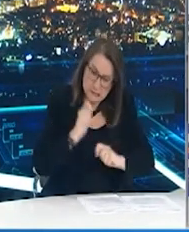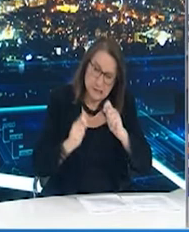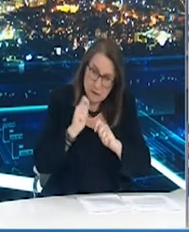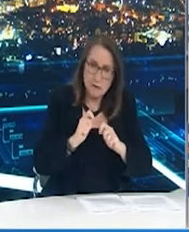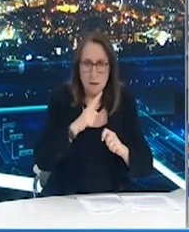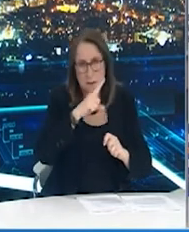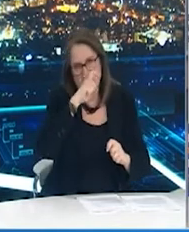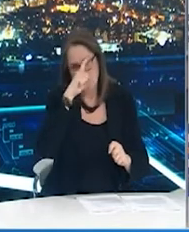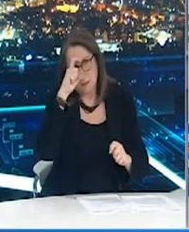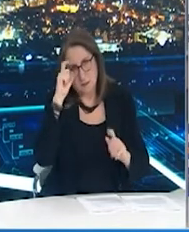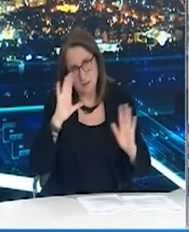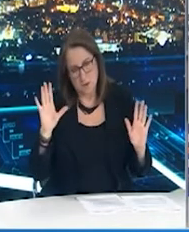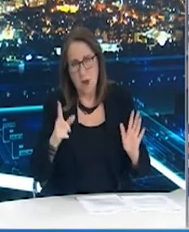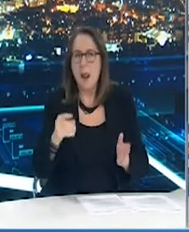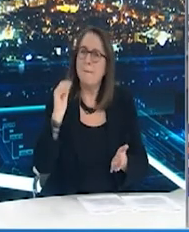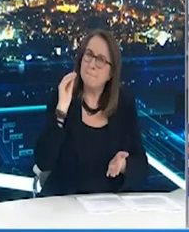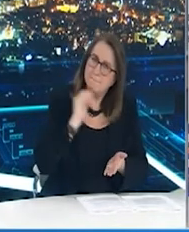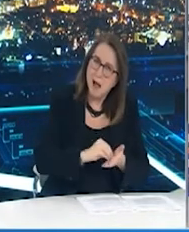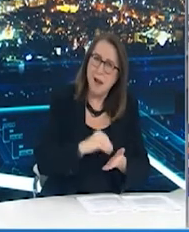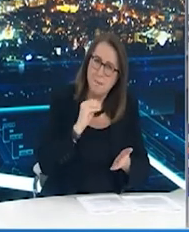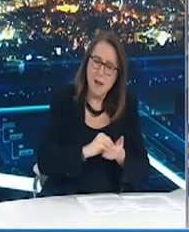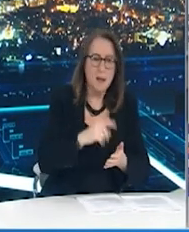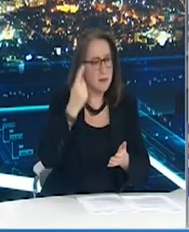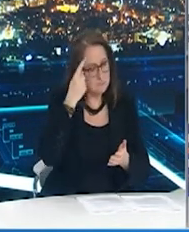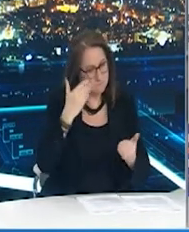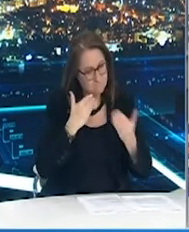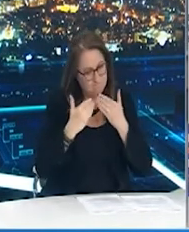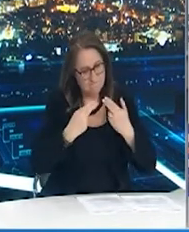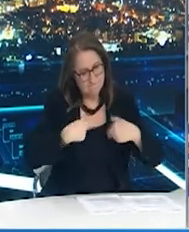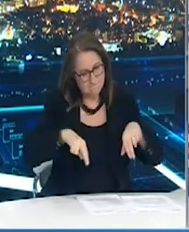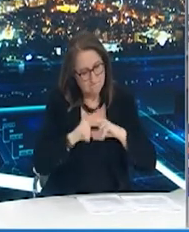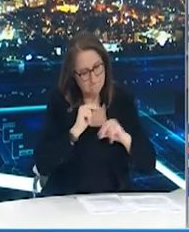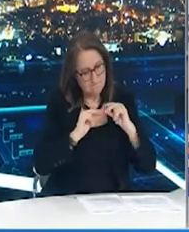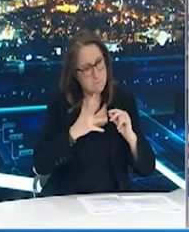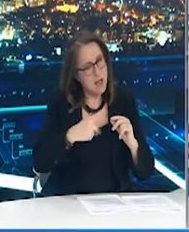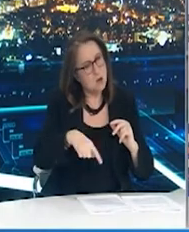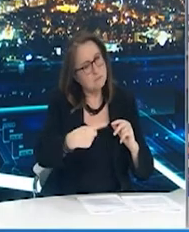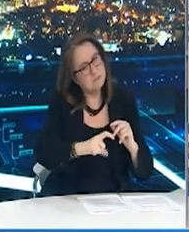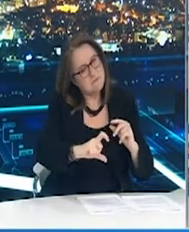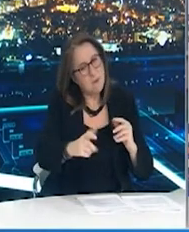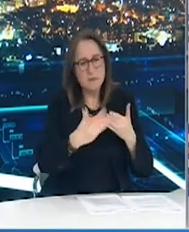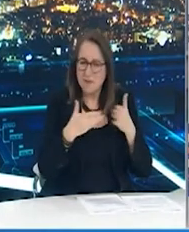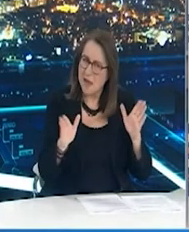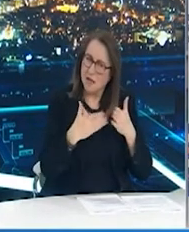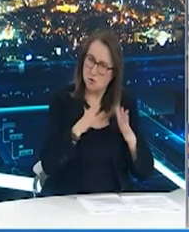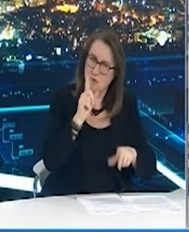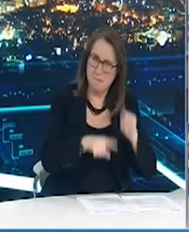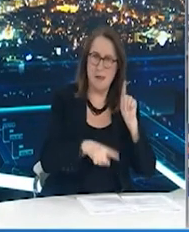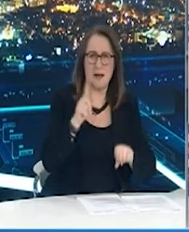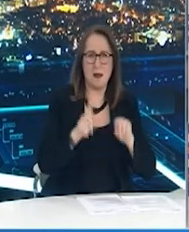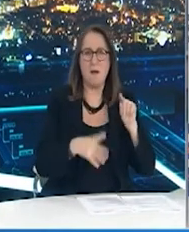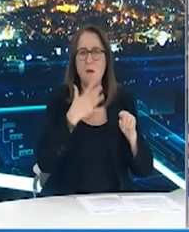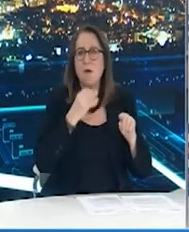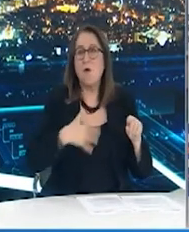να ανοίξουμε κάποιες δραστηριότητες που τόσο όλοι χρειαζόμαστε, σαν απλοί πολίτες, σαν κοινωνία. Και βέβαια δεν ξεχνάμε πόσο